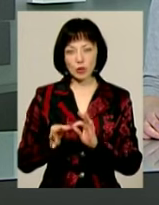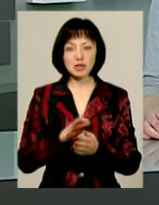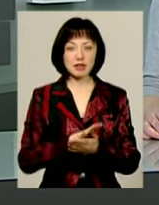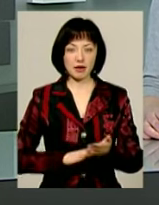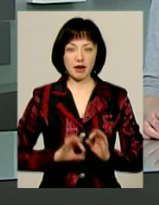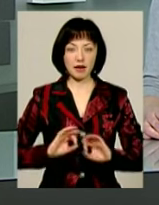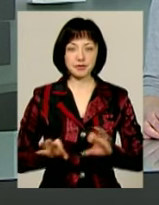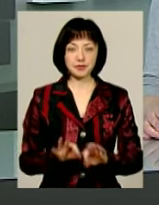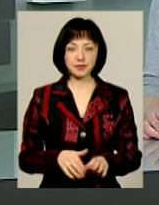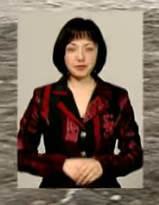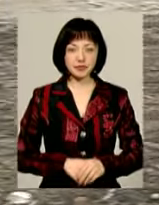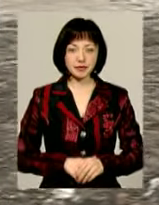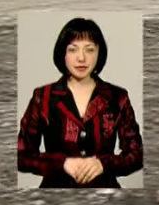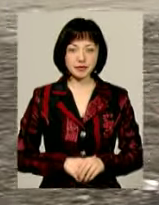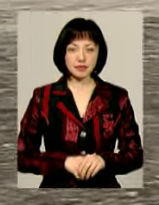у сюжеті.